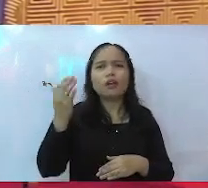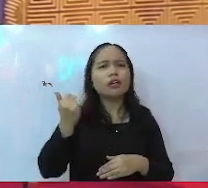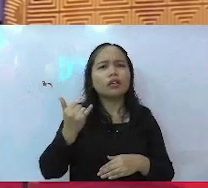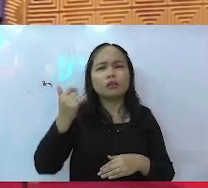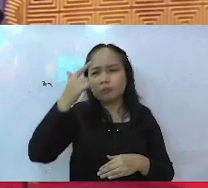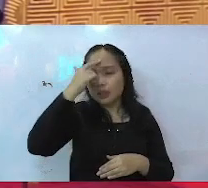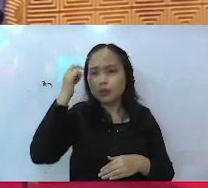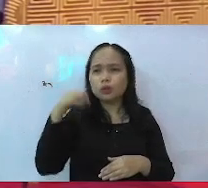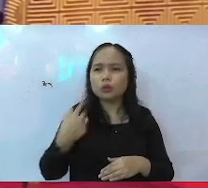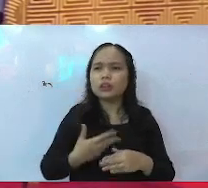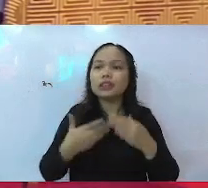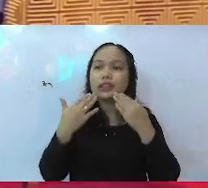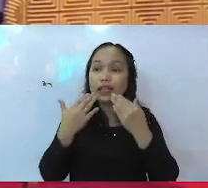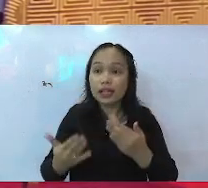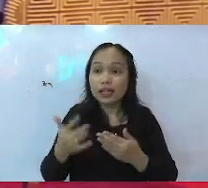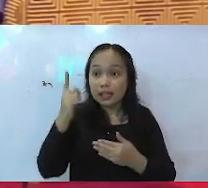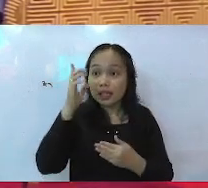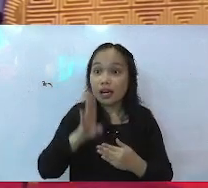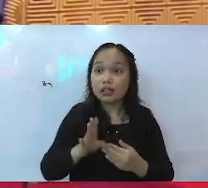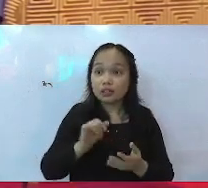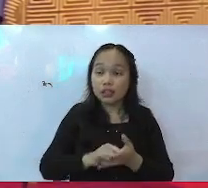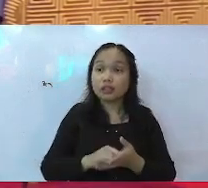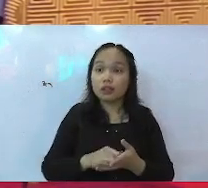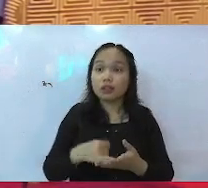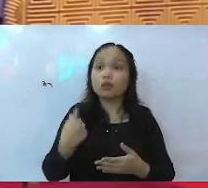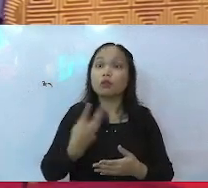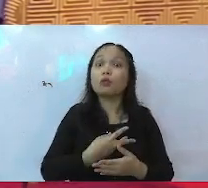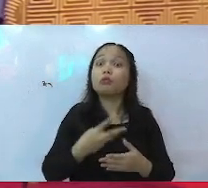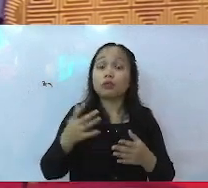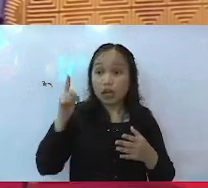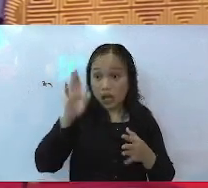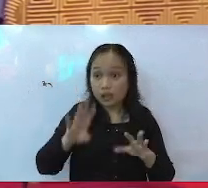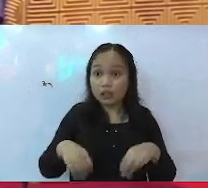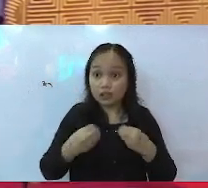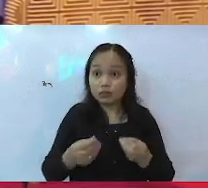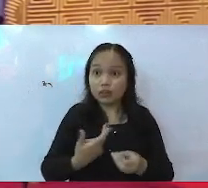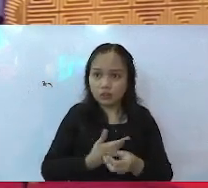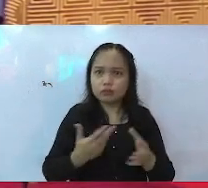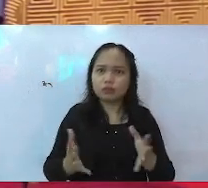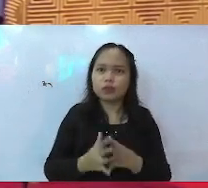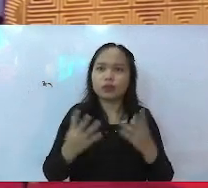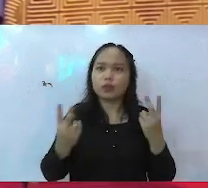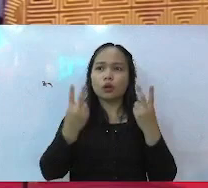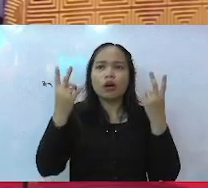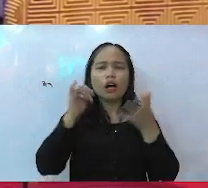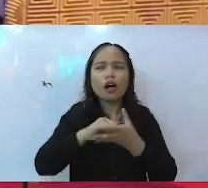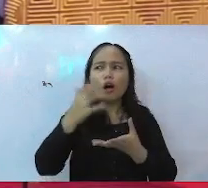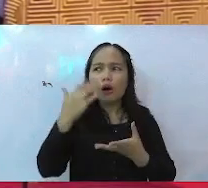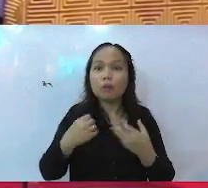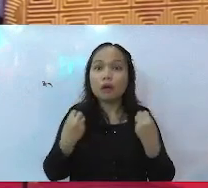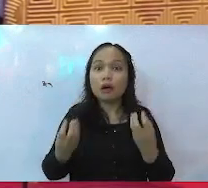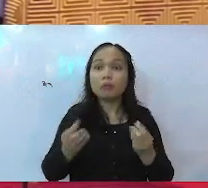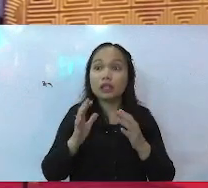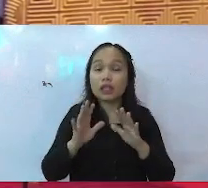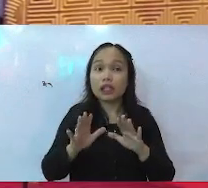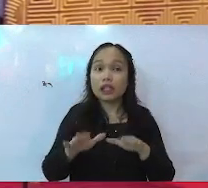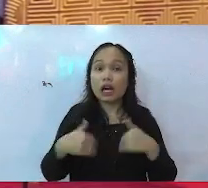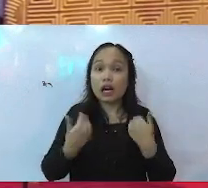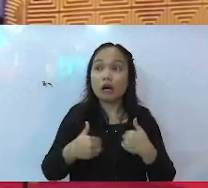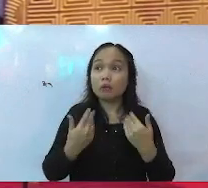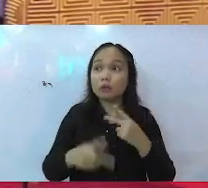nagpapasalamat ka na sa Diyos na binigyan ka na ng Victory Amen Kaya maraming kabataan ngayon ang hindi